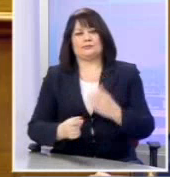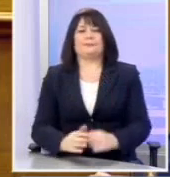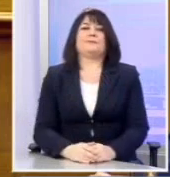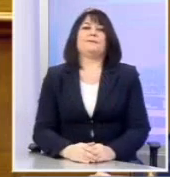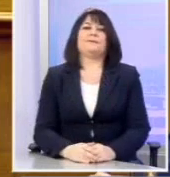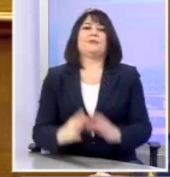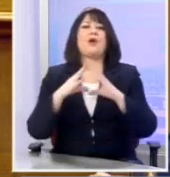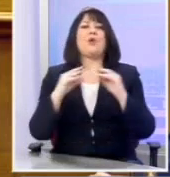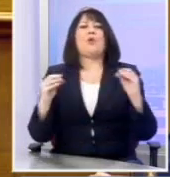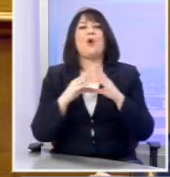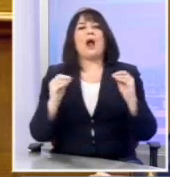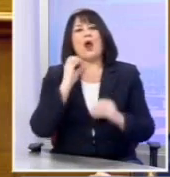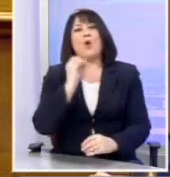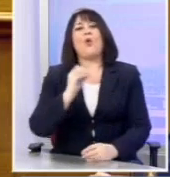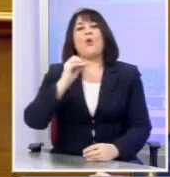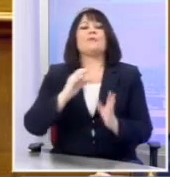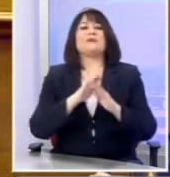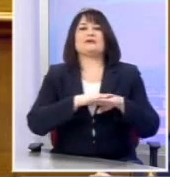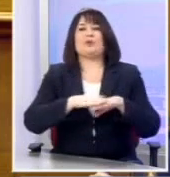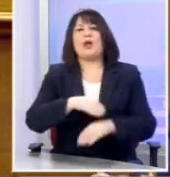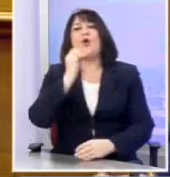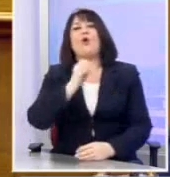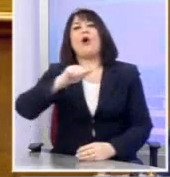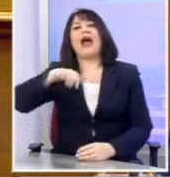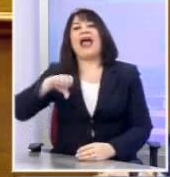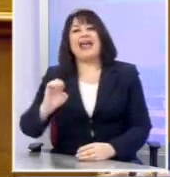ΑΕ 540 εκατομμύρια ευρώ.